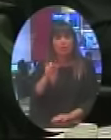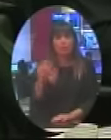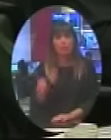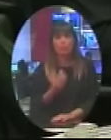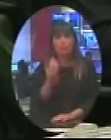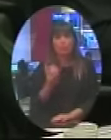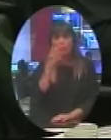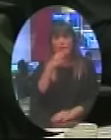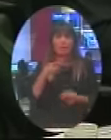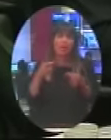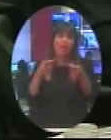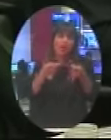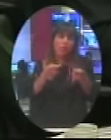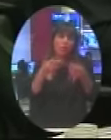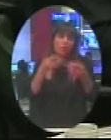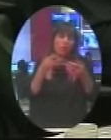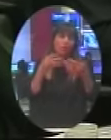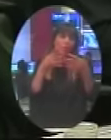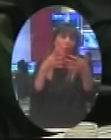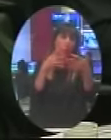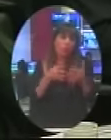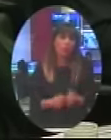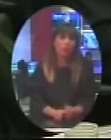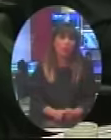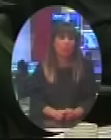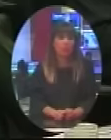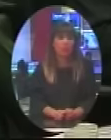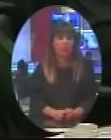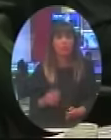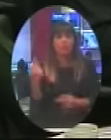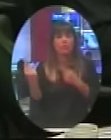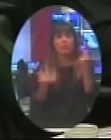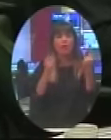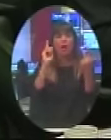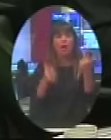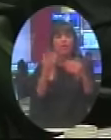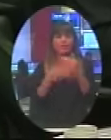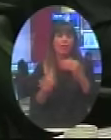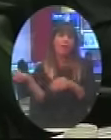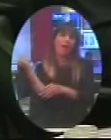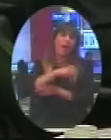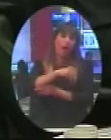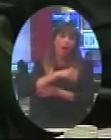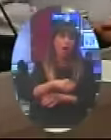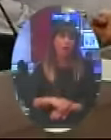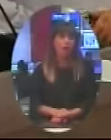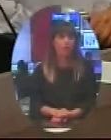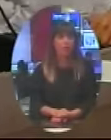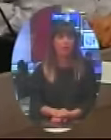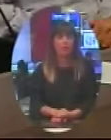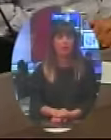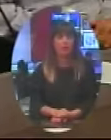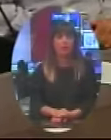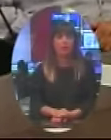עימות, כל עימות חייב להסתיים בהכרעה. מילת מפתח היא הכרעה.